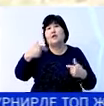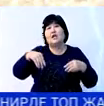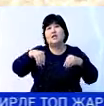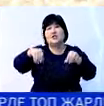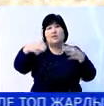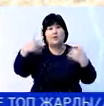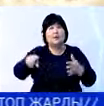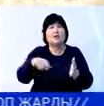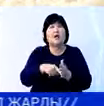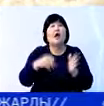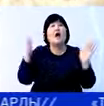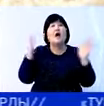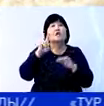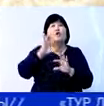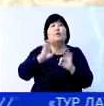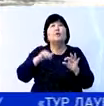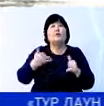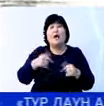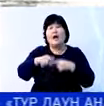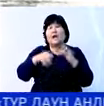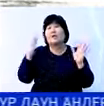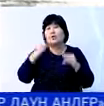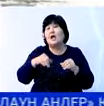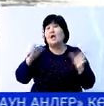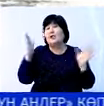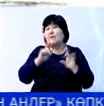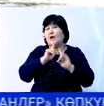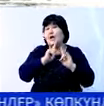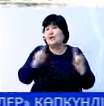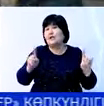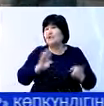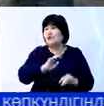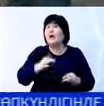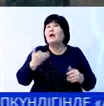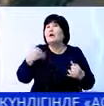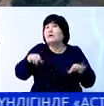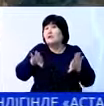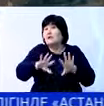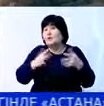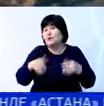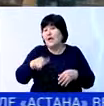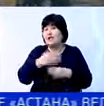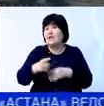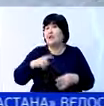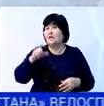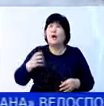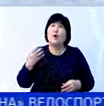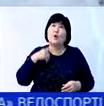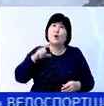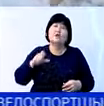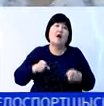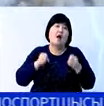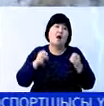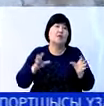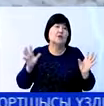қаламызға. Синоптиктердің болжауынша, алдағы күндері табиғат тосын мінезін танытпайды. Танытқан күннің өзінде құзырлы сала мамандары қызылордалықтардың